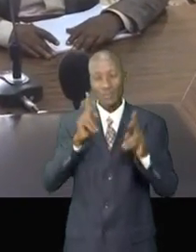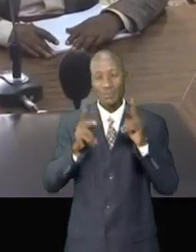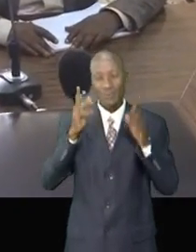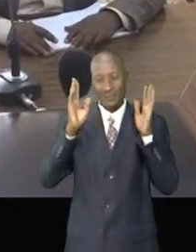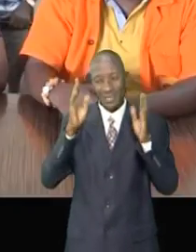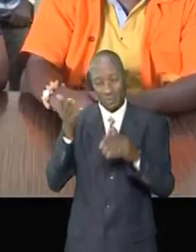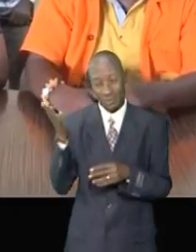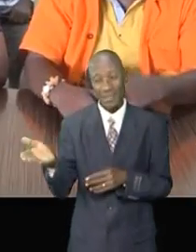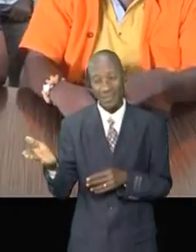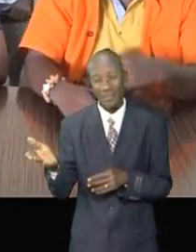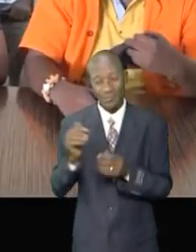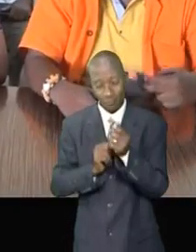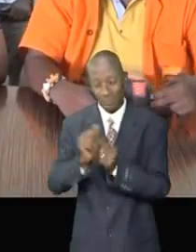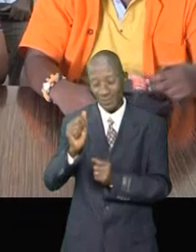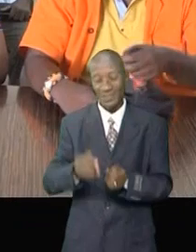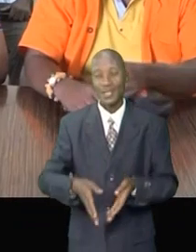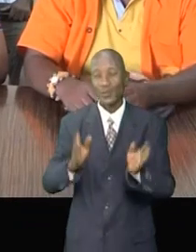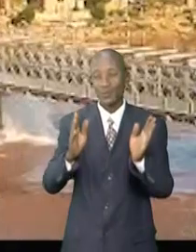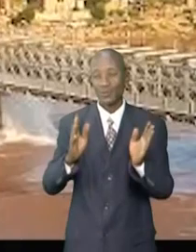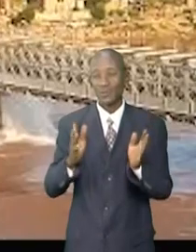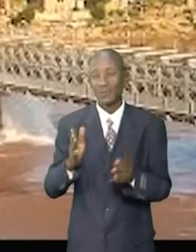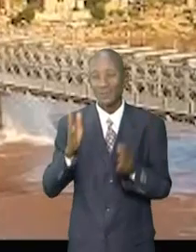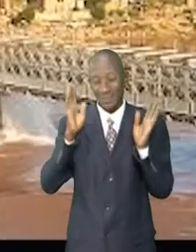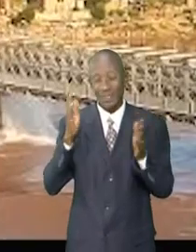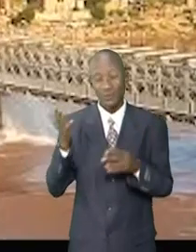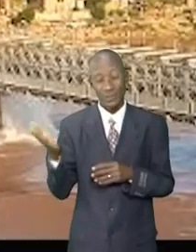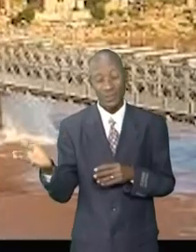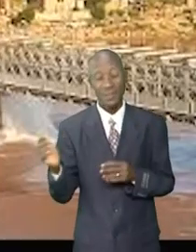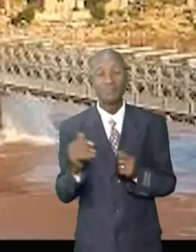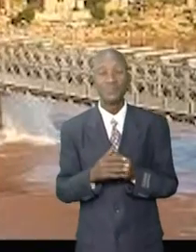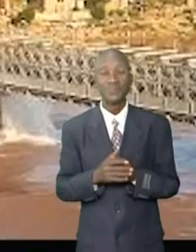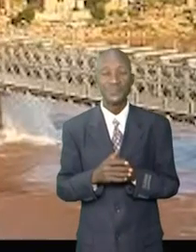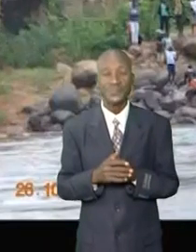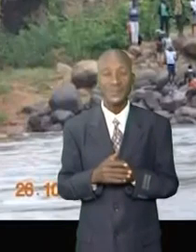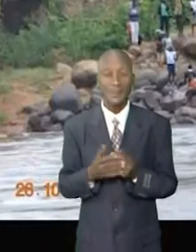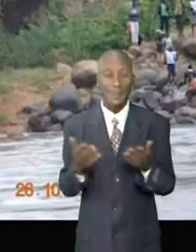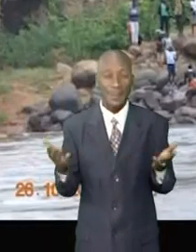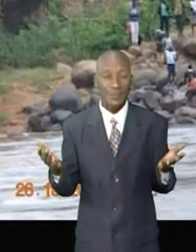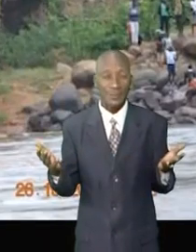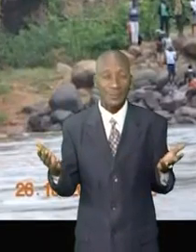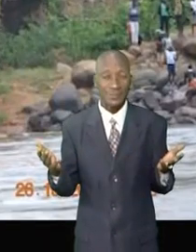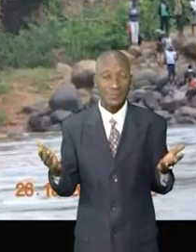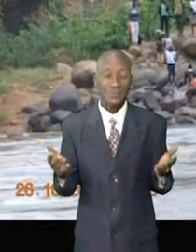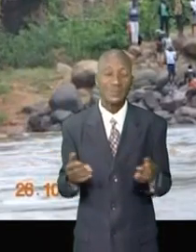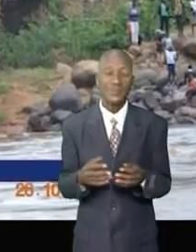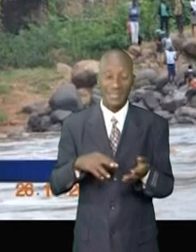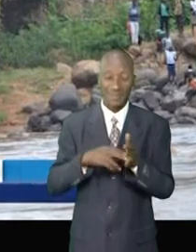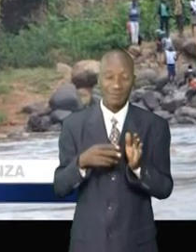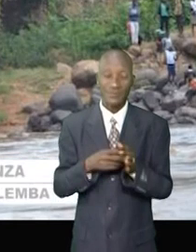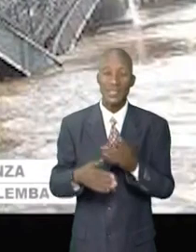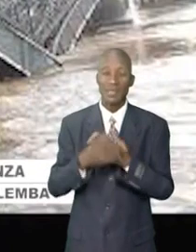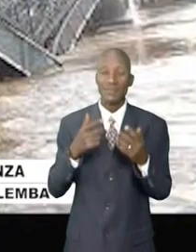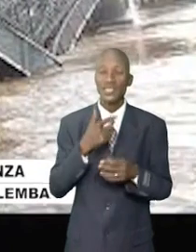la RN1 dans cette partie du territoire national, de voir Tchikapa doublement enclavé avec